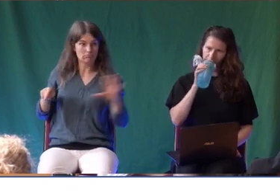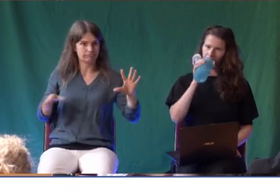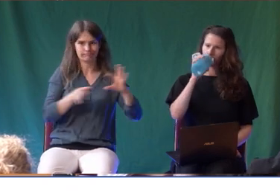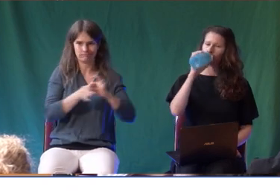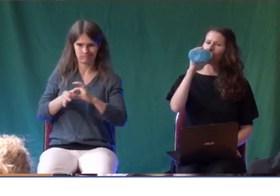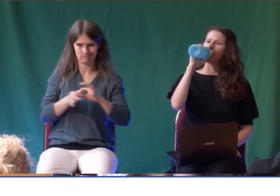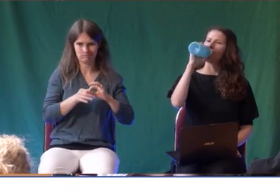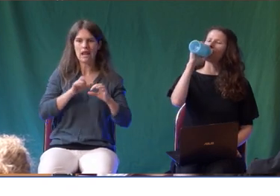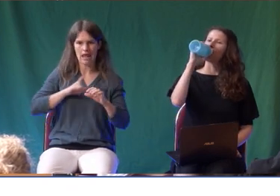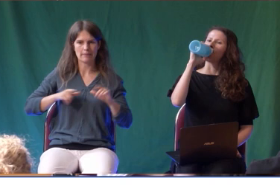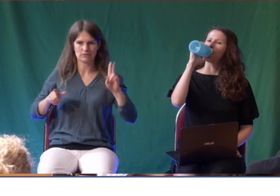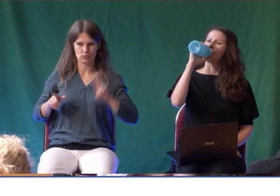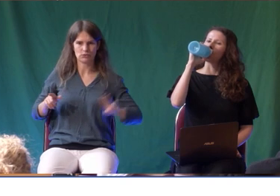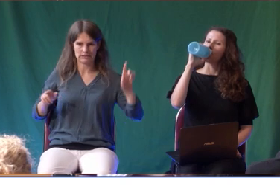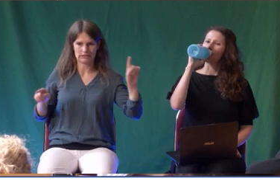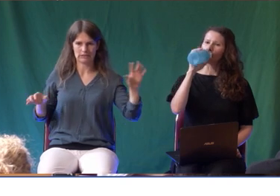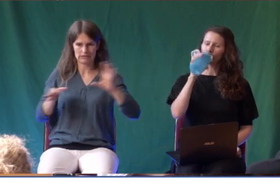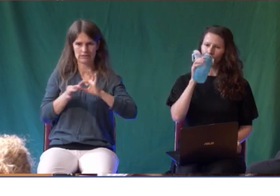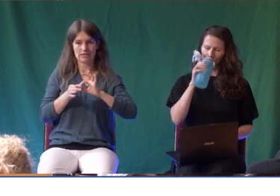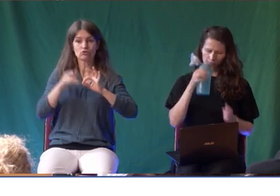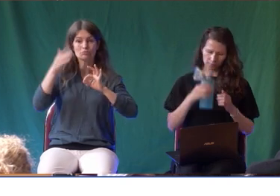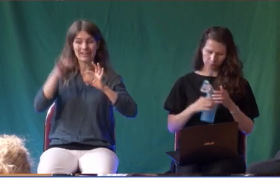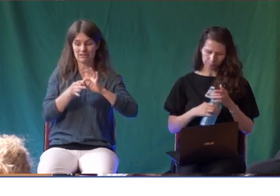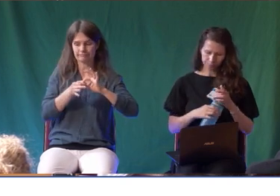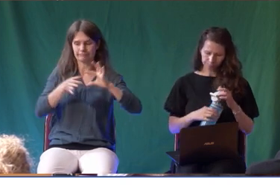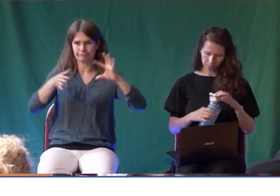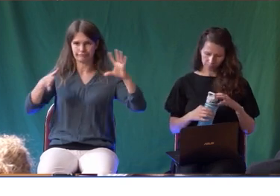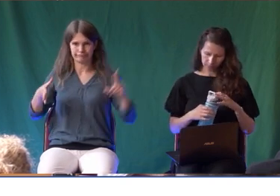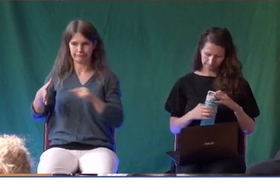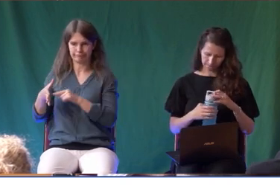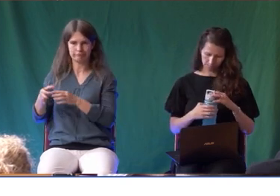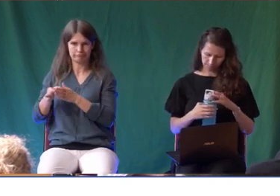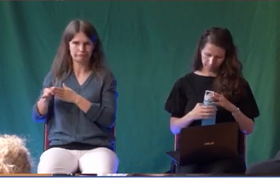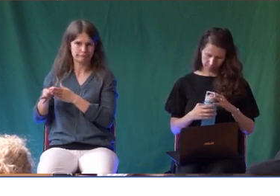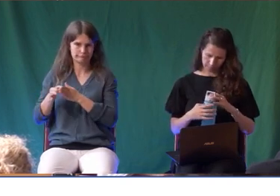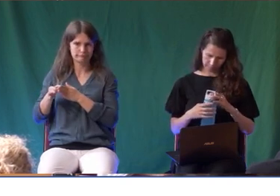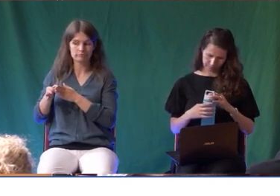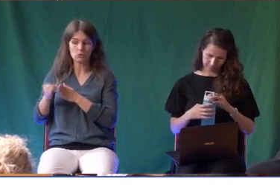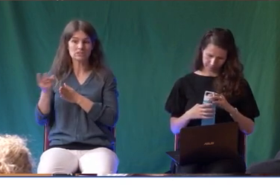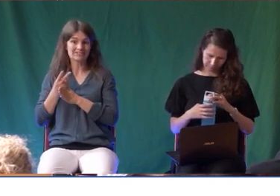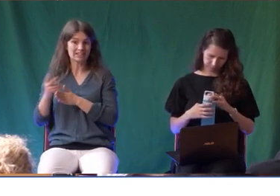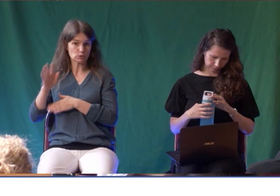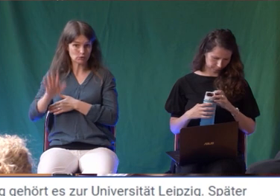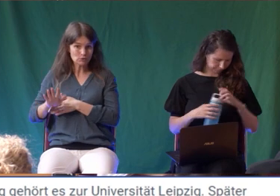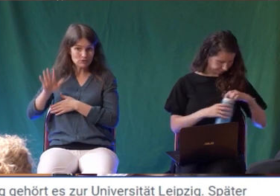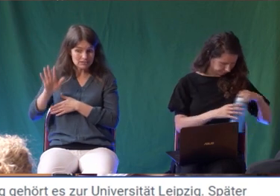später gehörte das Zentrum nicht mehr zur Uni und seit dem Jahr 2015